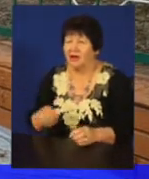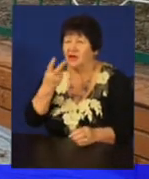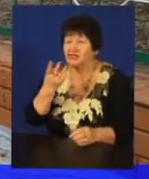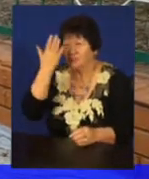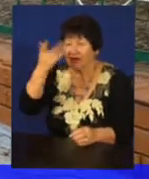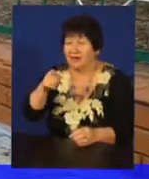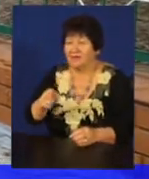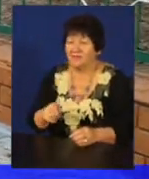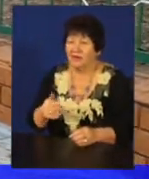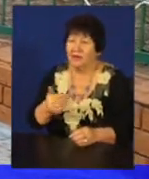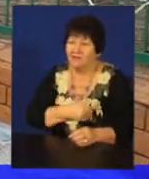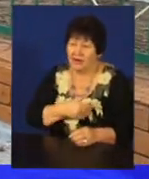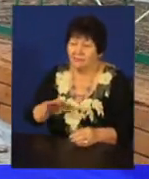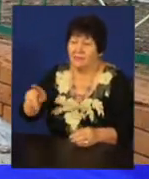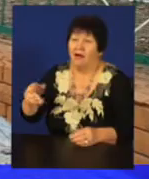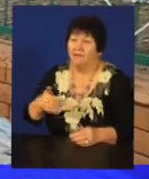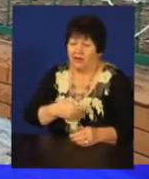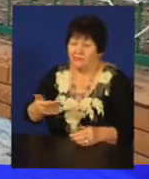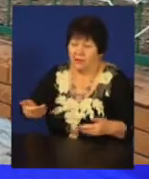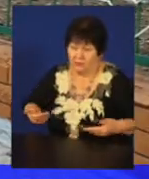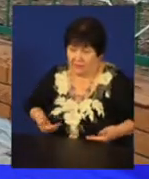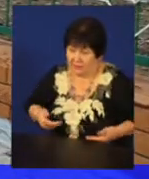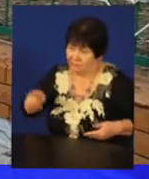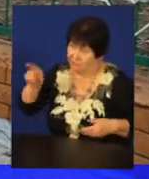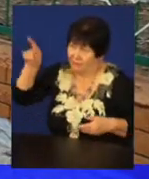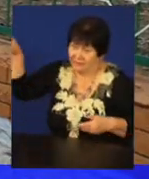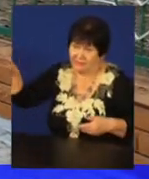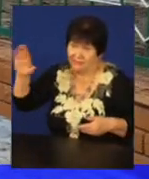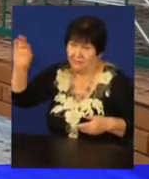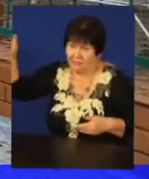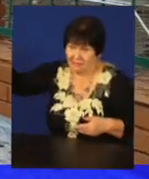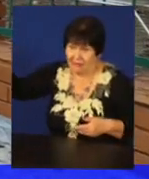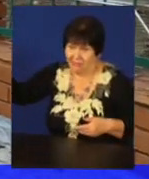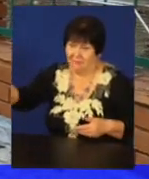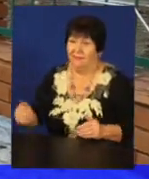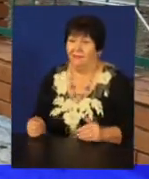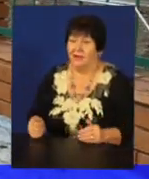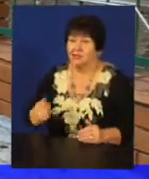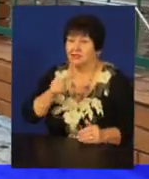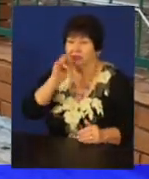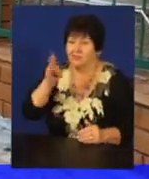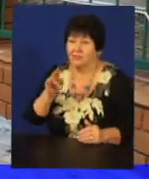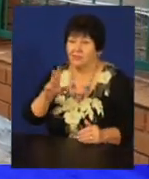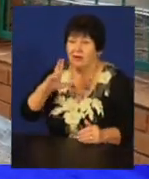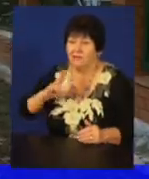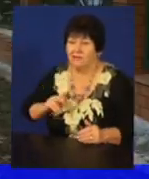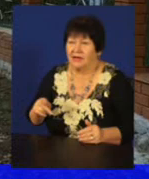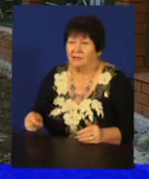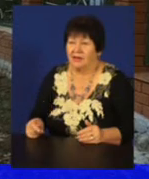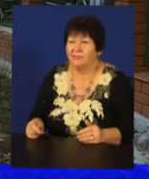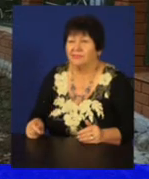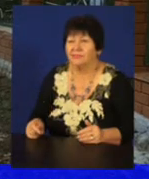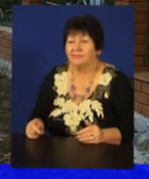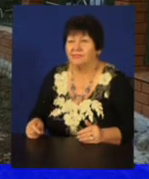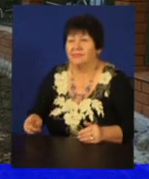aveți? Vrem, dar noi trăim în partea din sus și cu gazul nu o să zicem să-i deau și ala la trăsicme. Da.